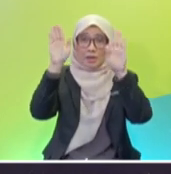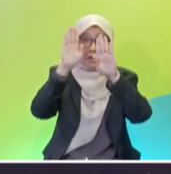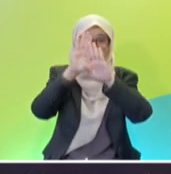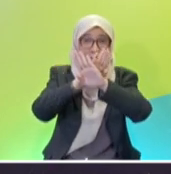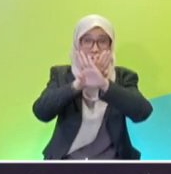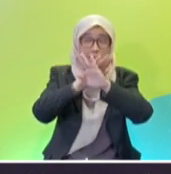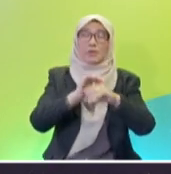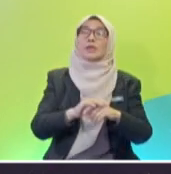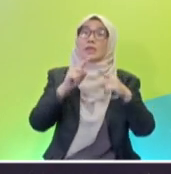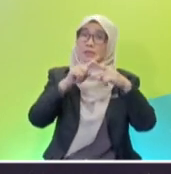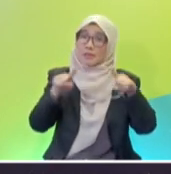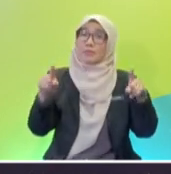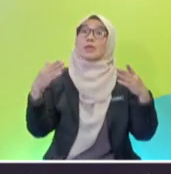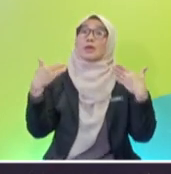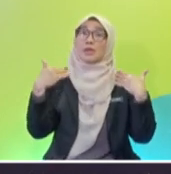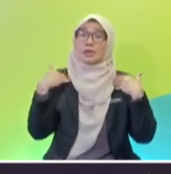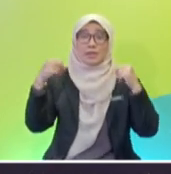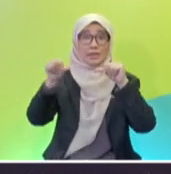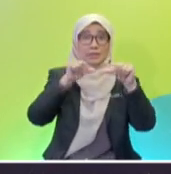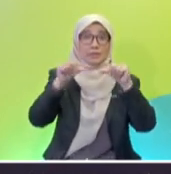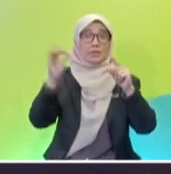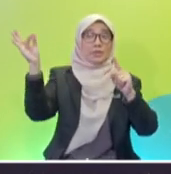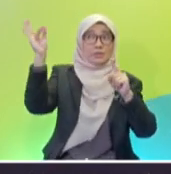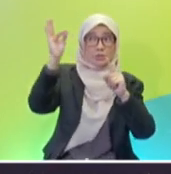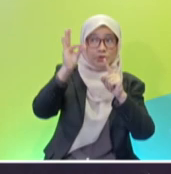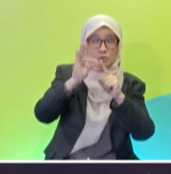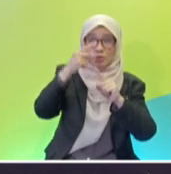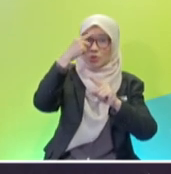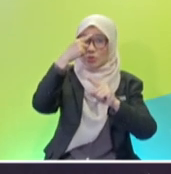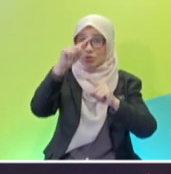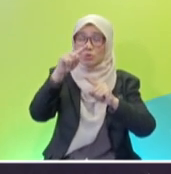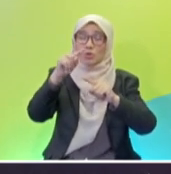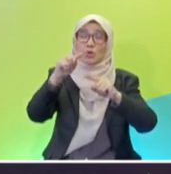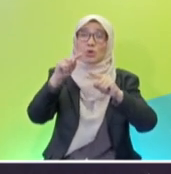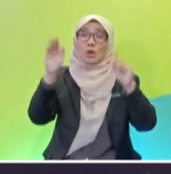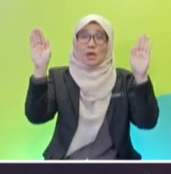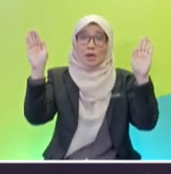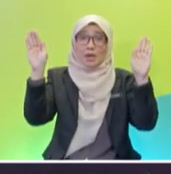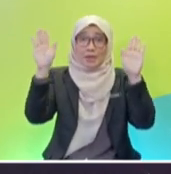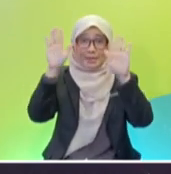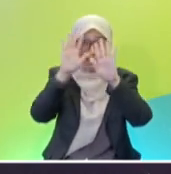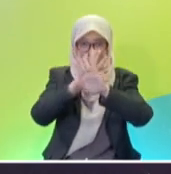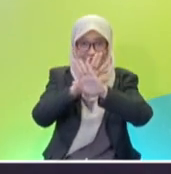yang sesuai yang kita jalankan di dalam gelap. Keadaan yang gelap. Baiklah cikgu. Saya rasa